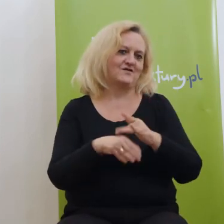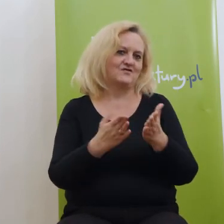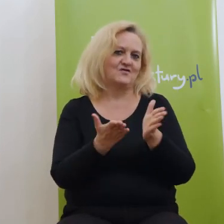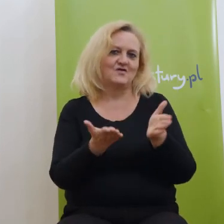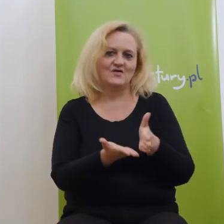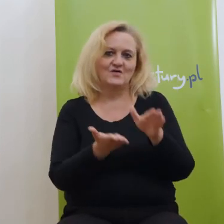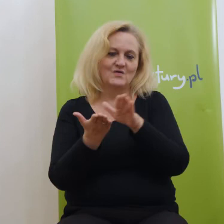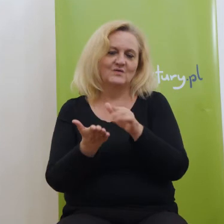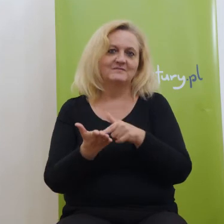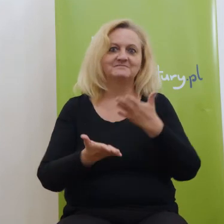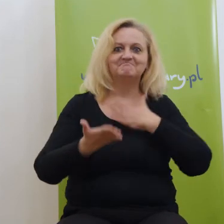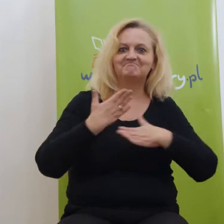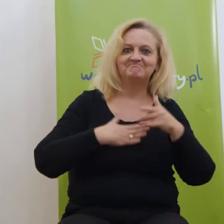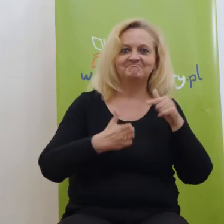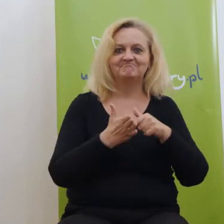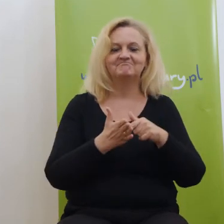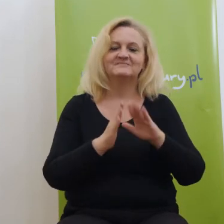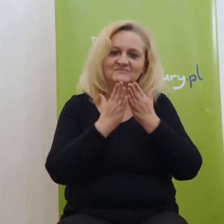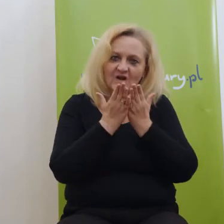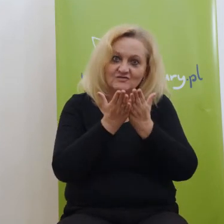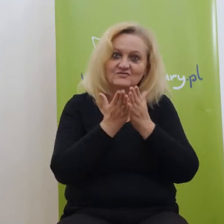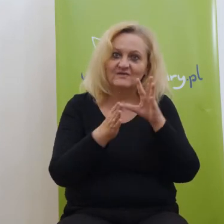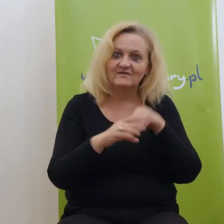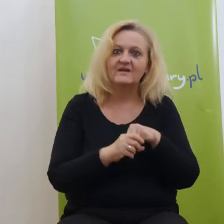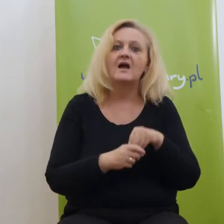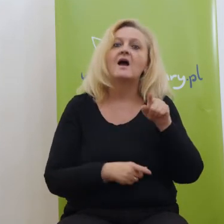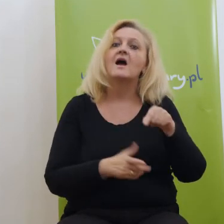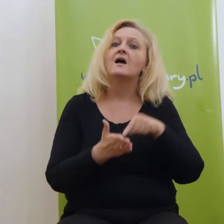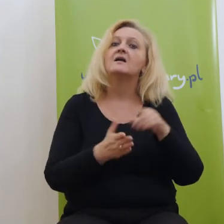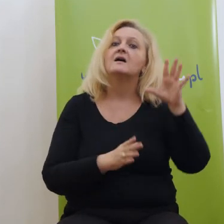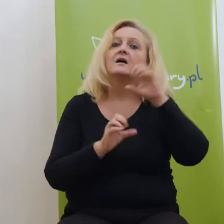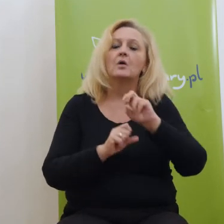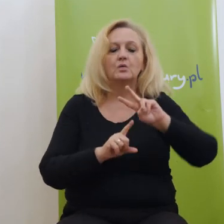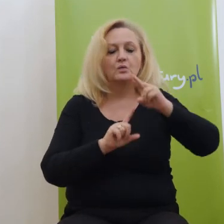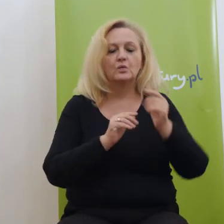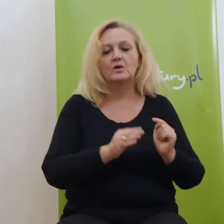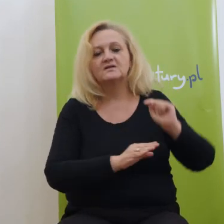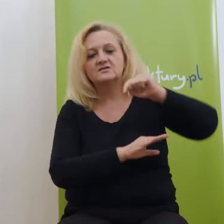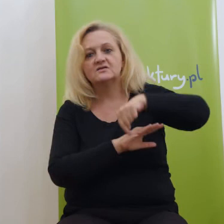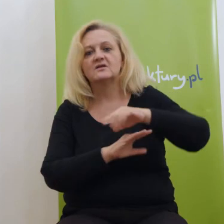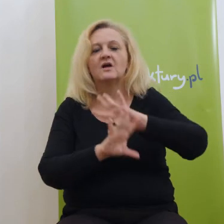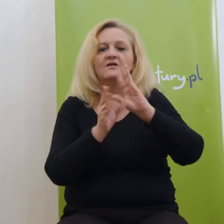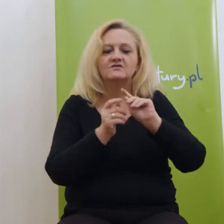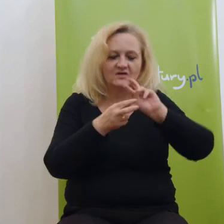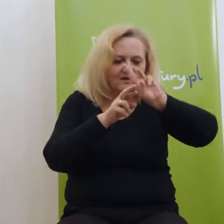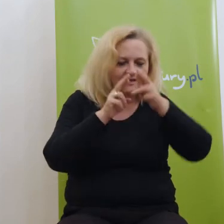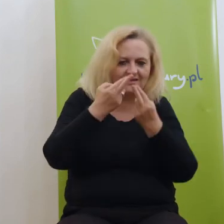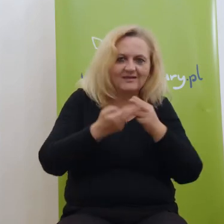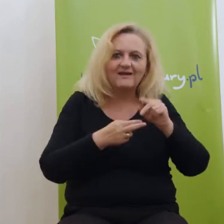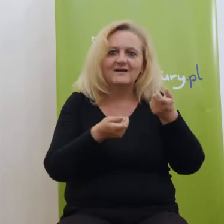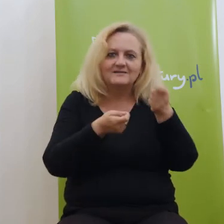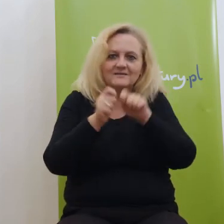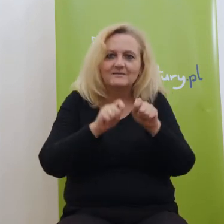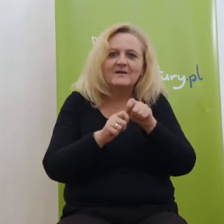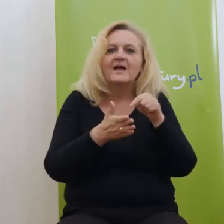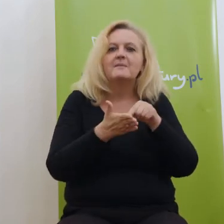no właśnie, i zachwycamy się podczas lektury, a zapominamy, że jest ta druga strona, czyli właśnie wszystkie sploty,